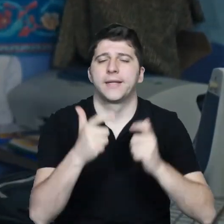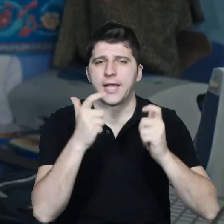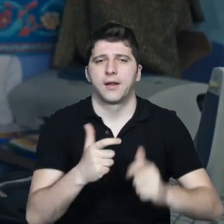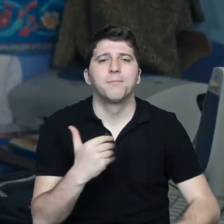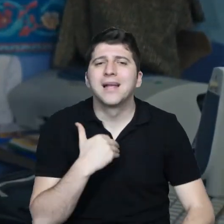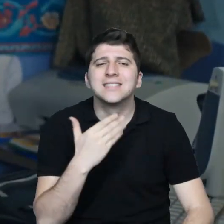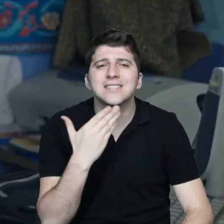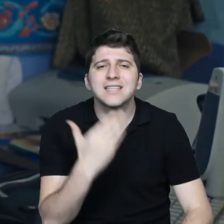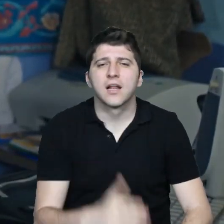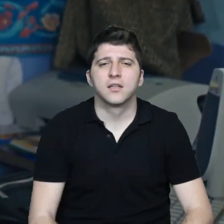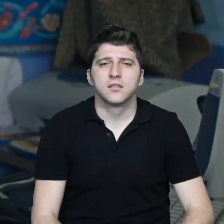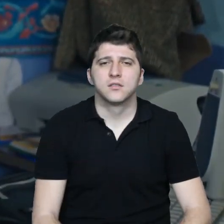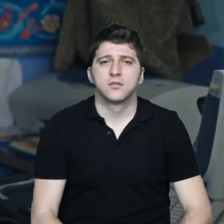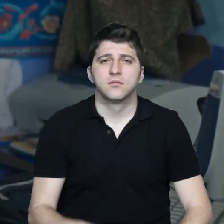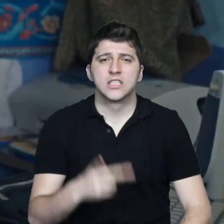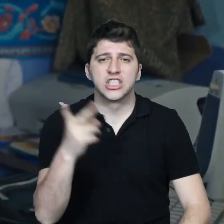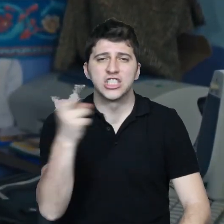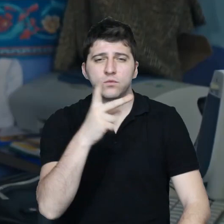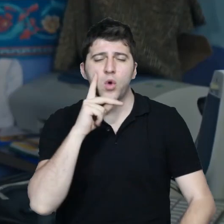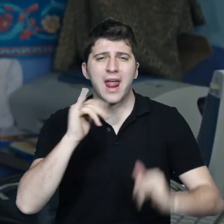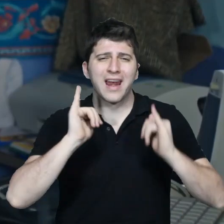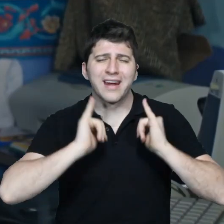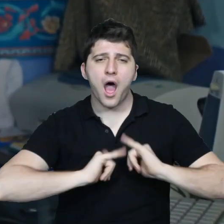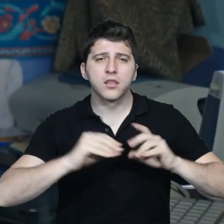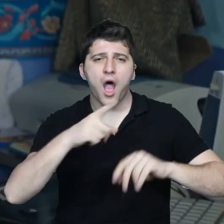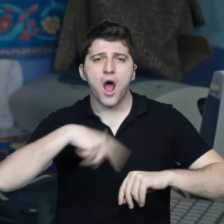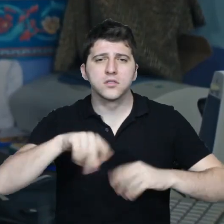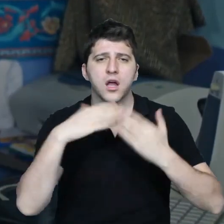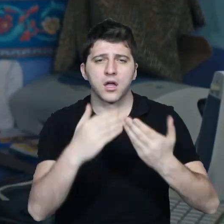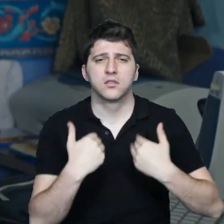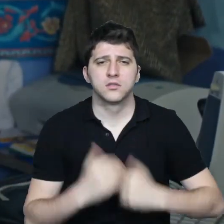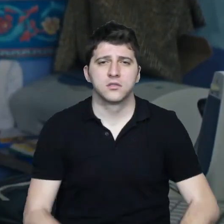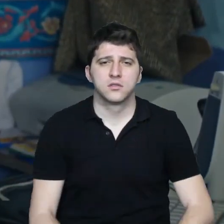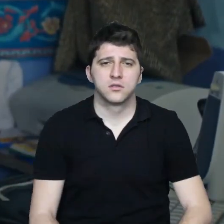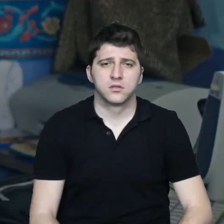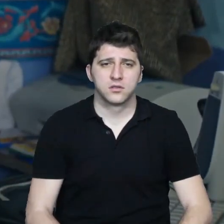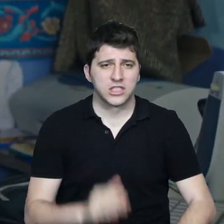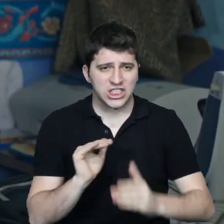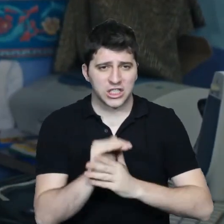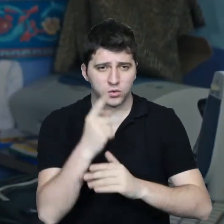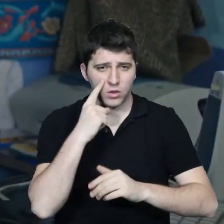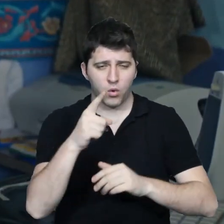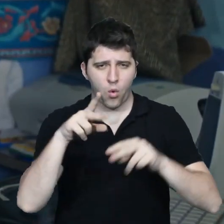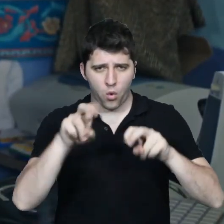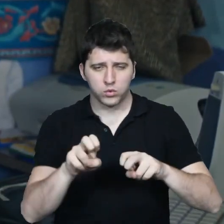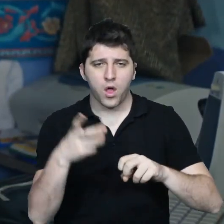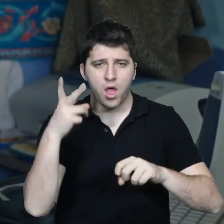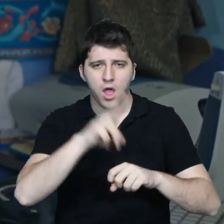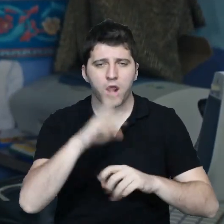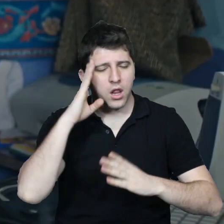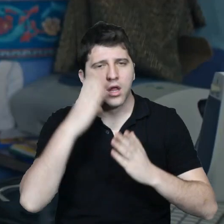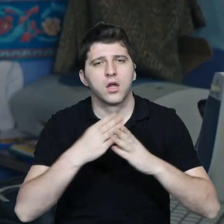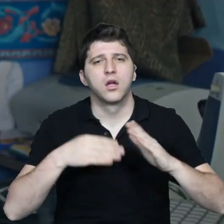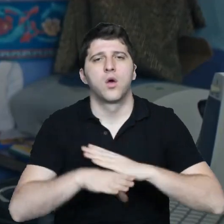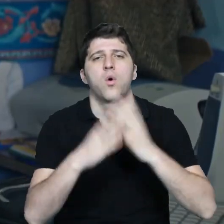ben sana çift taraflı mont gibi konfor sunuyorum ya. He? Yaşarken üstünde otur, ölünce altına gir.